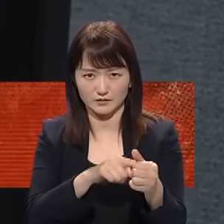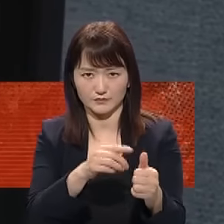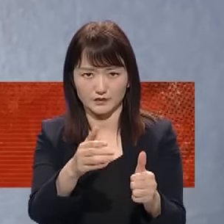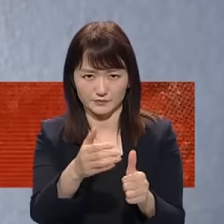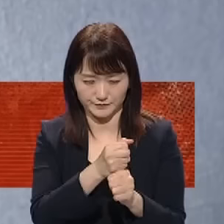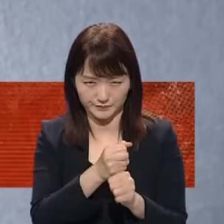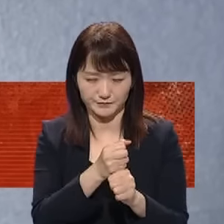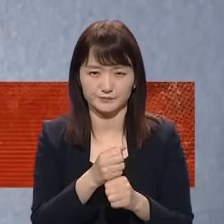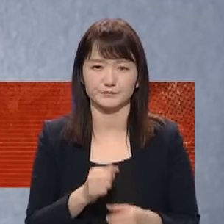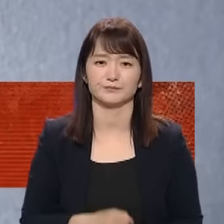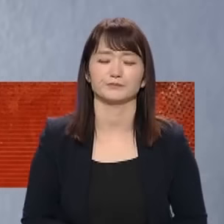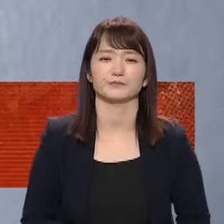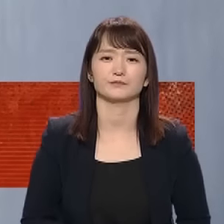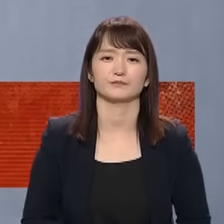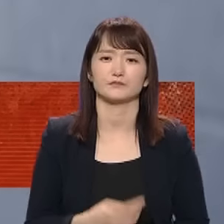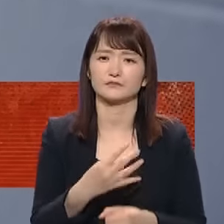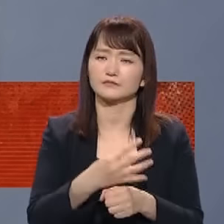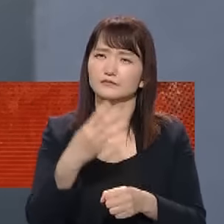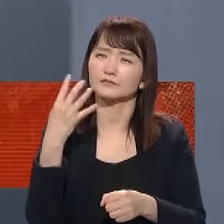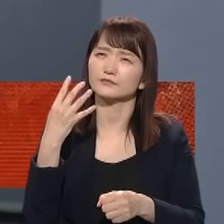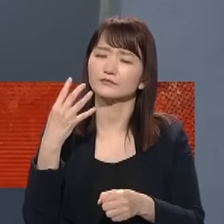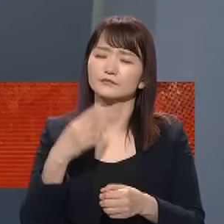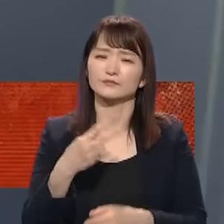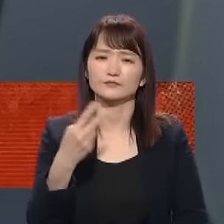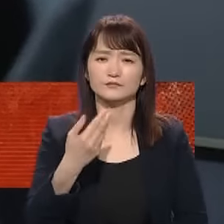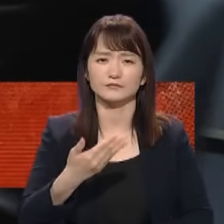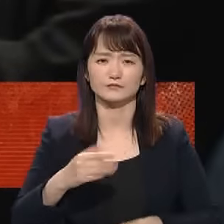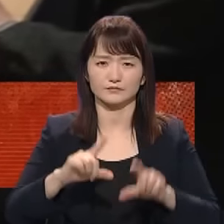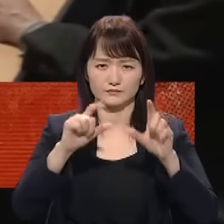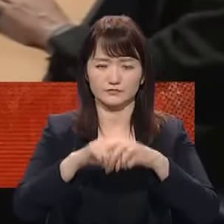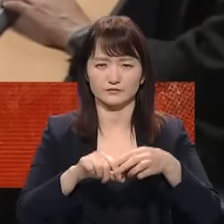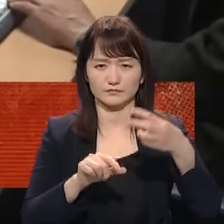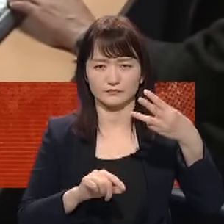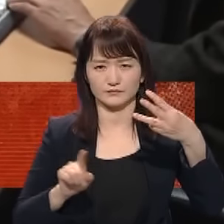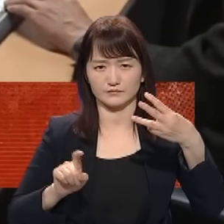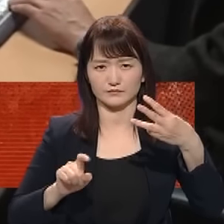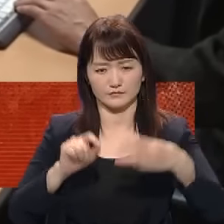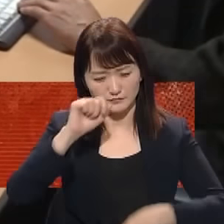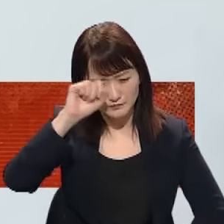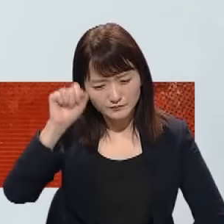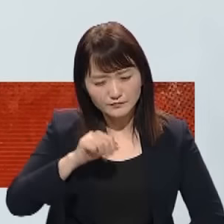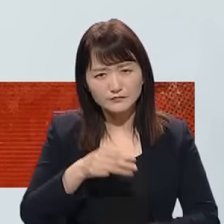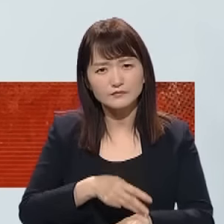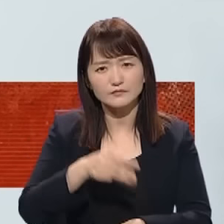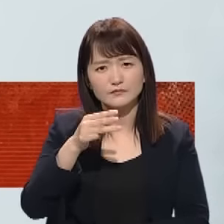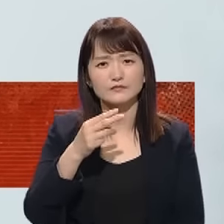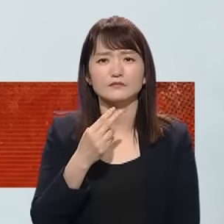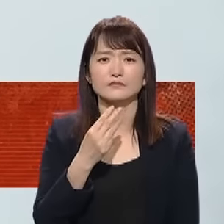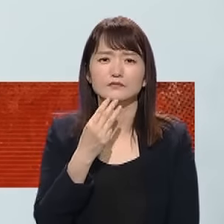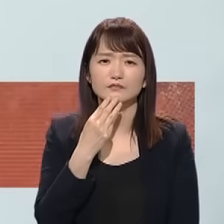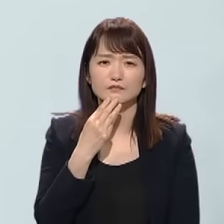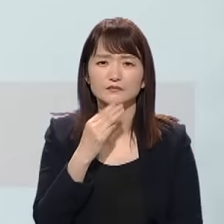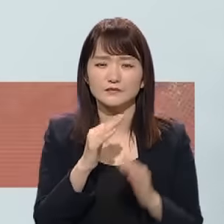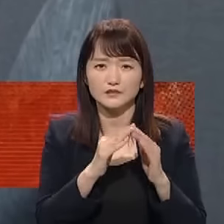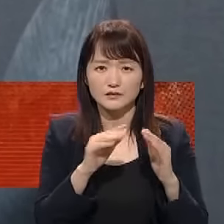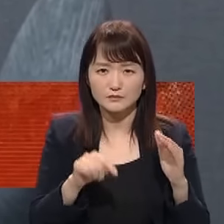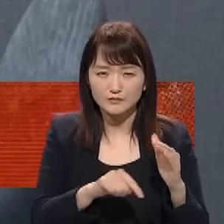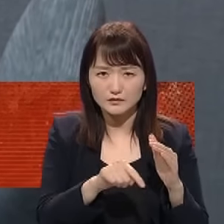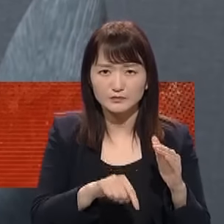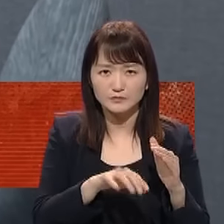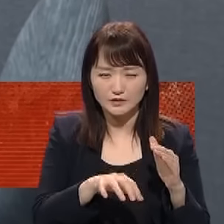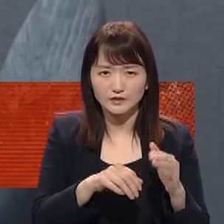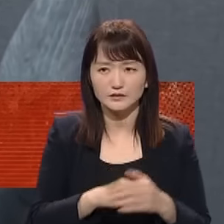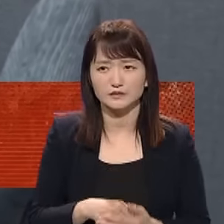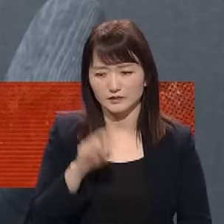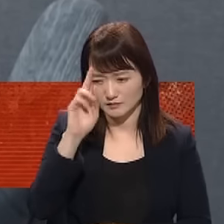붙잡았습니다. 이들은 당시로부터 4년 전인 2009년 3월 10일 새벽 3시쯤 서울의 한 셋방에서 박 씨를 흉기로